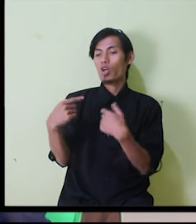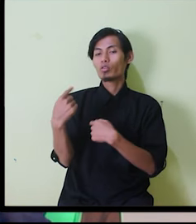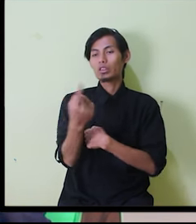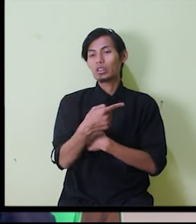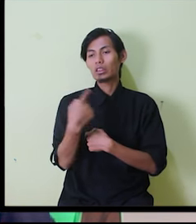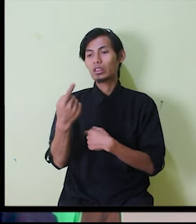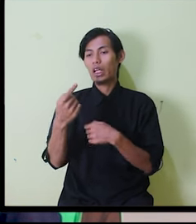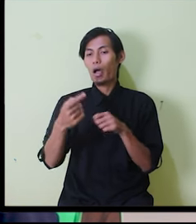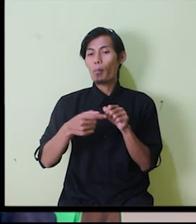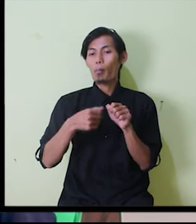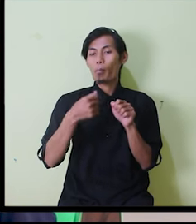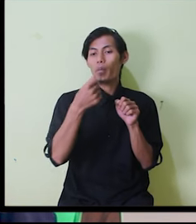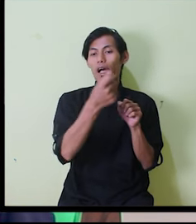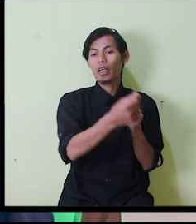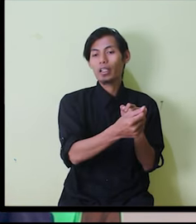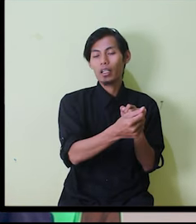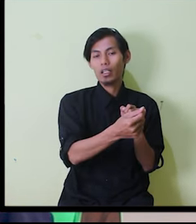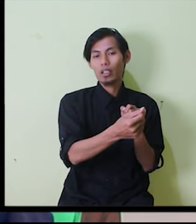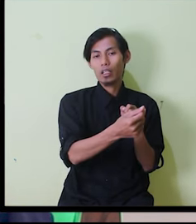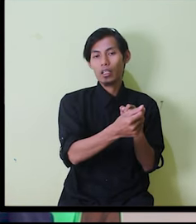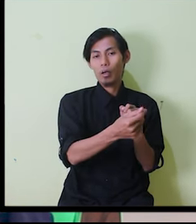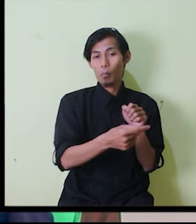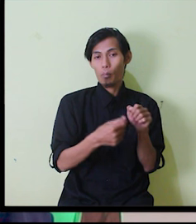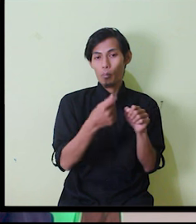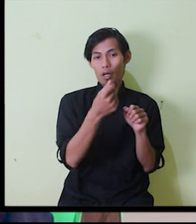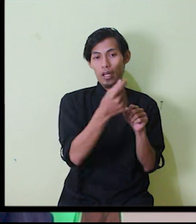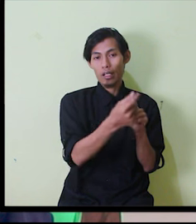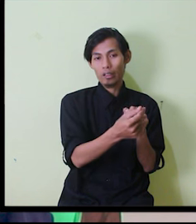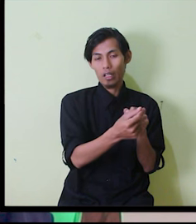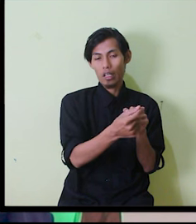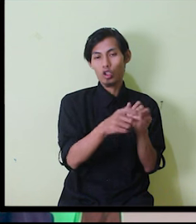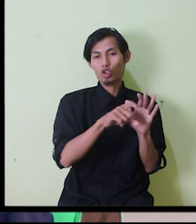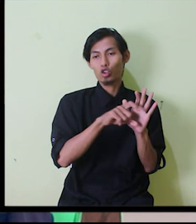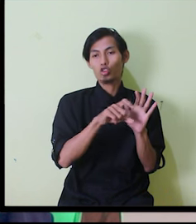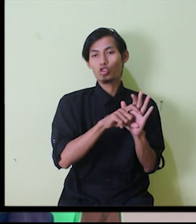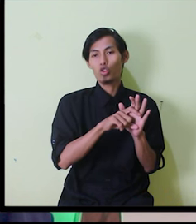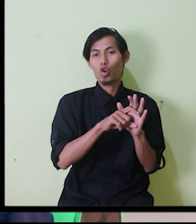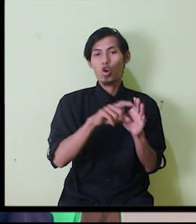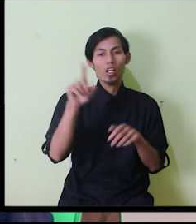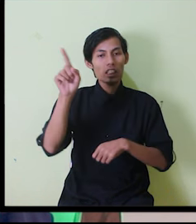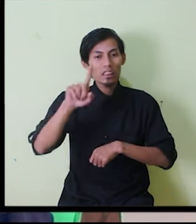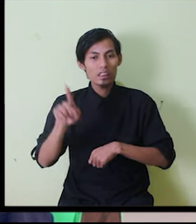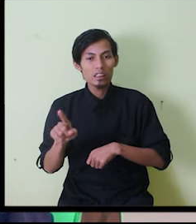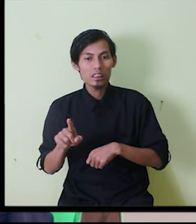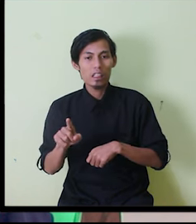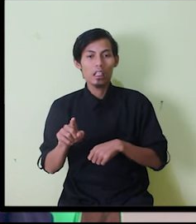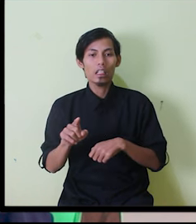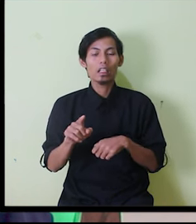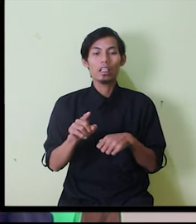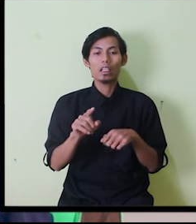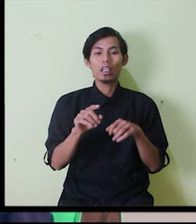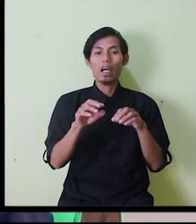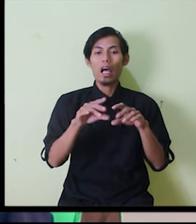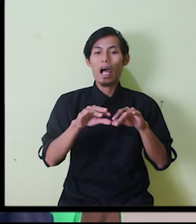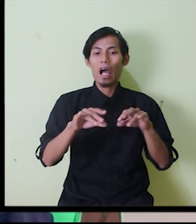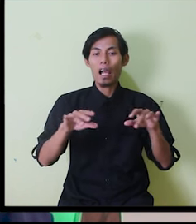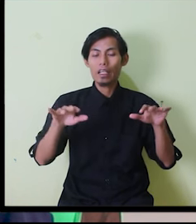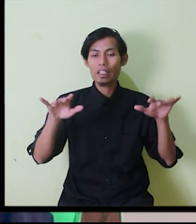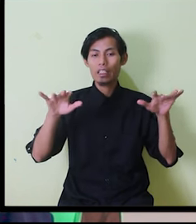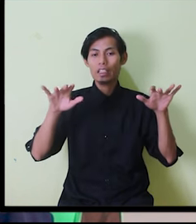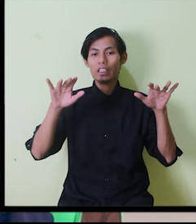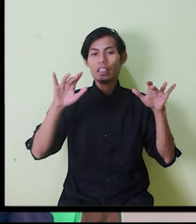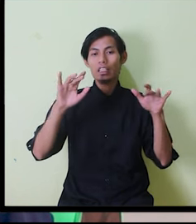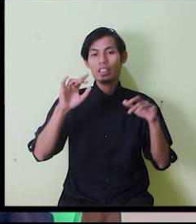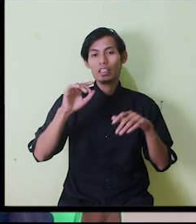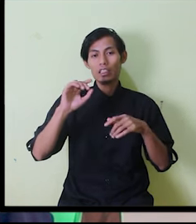Ayo kita bayar bayar ee apa namanya rekening-rekening pembayaran seperti rekening listrik air kemudian